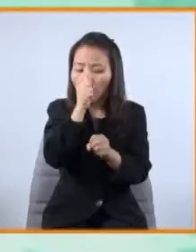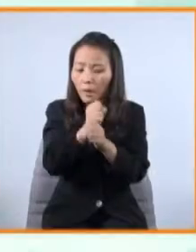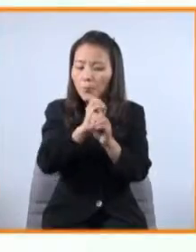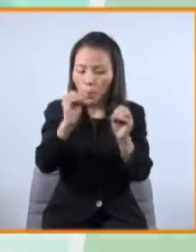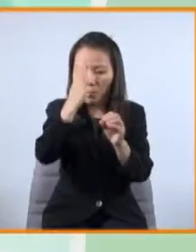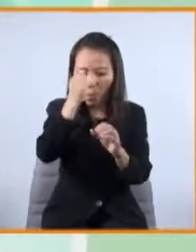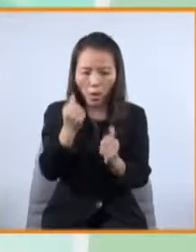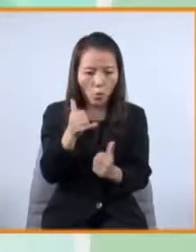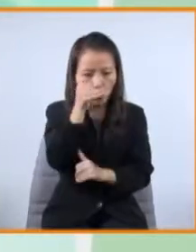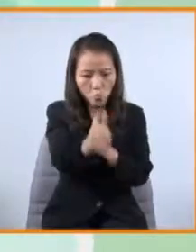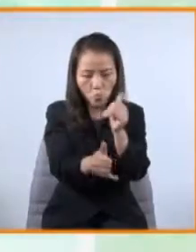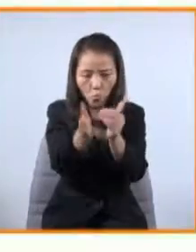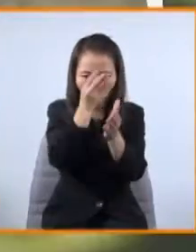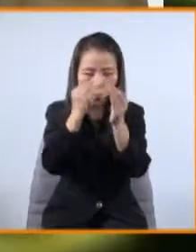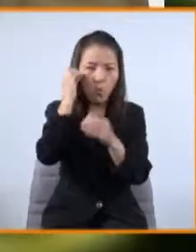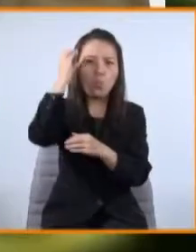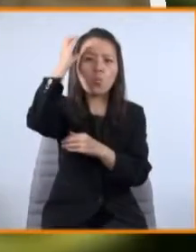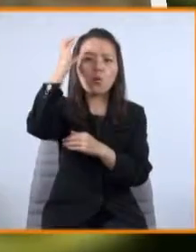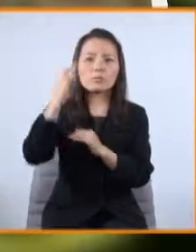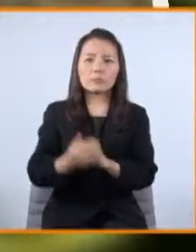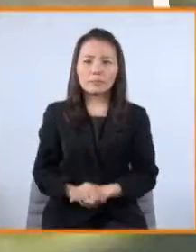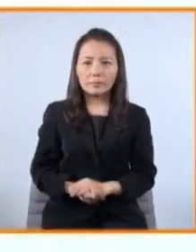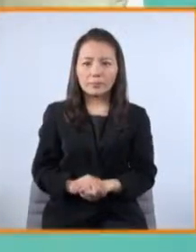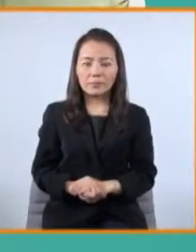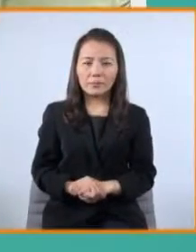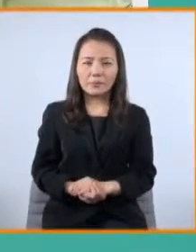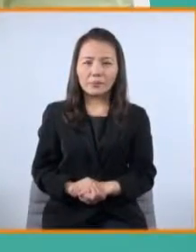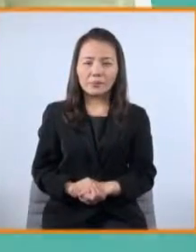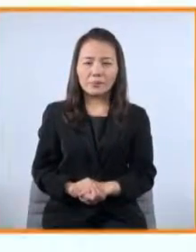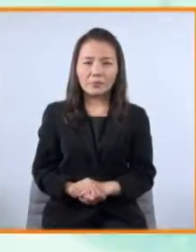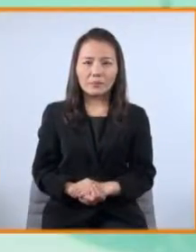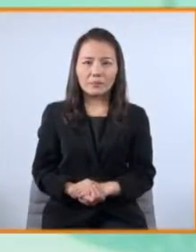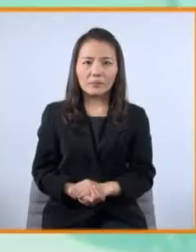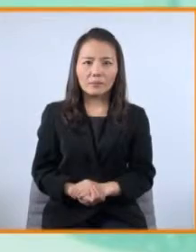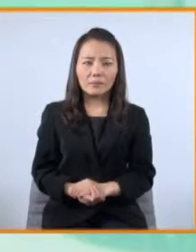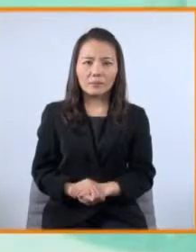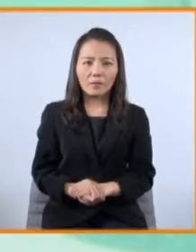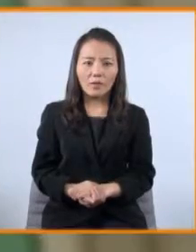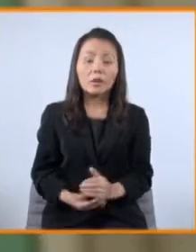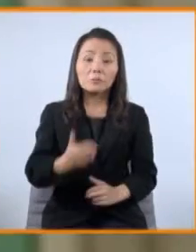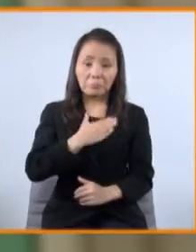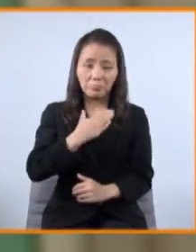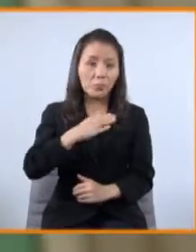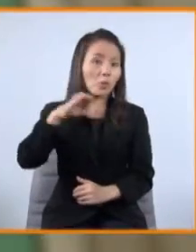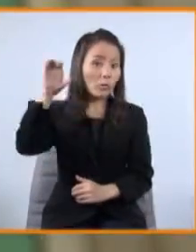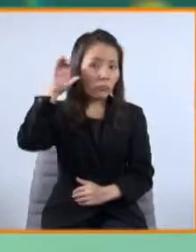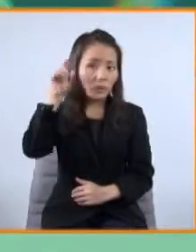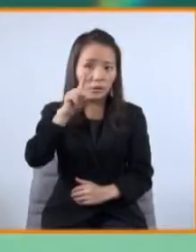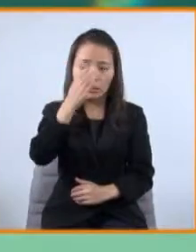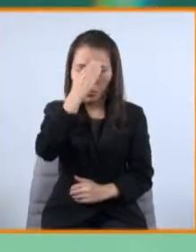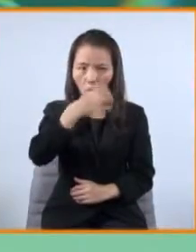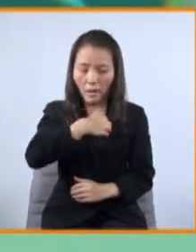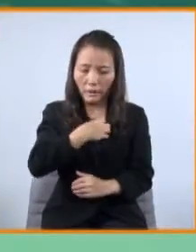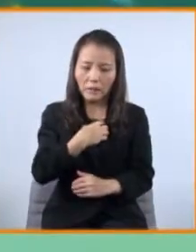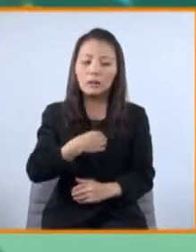รู้มีความเชื่อว่าเราเนี่ยอยากจะรักษา